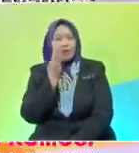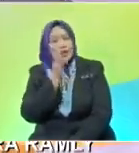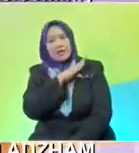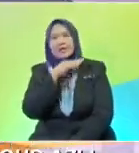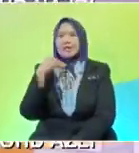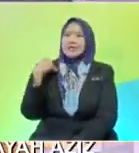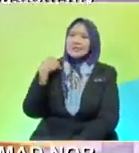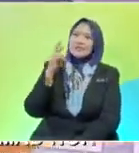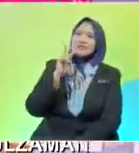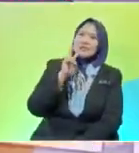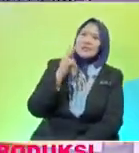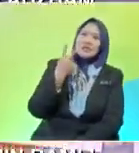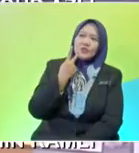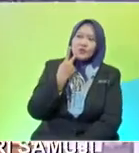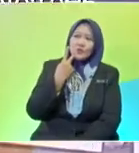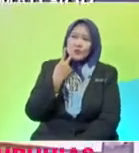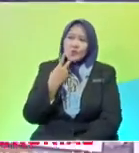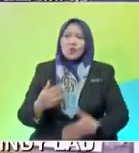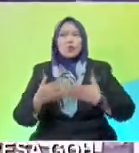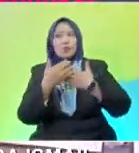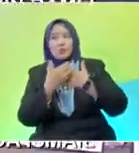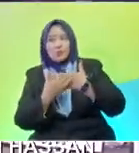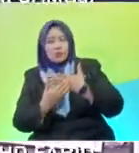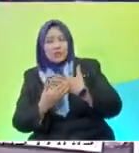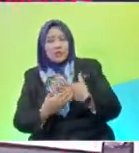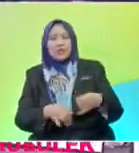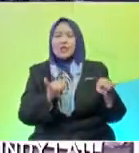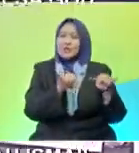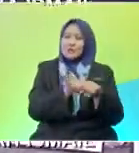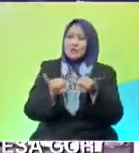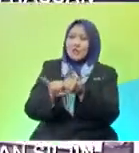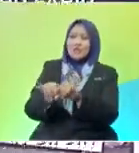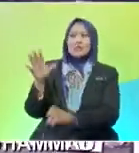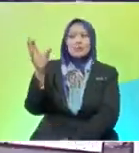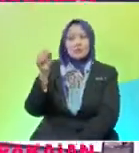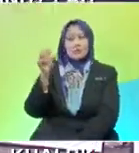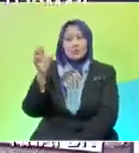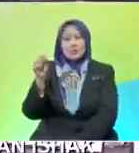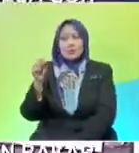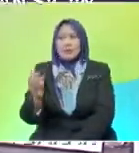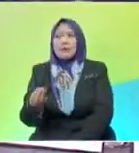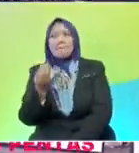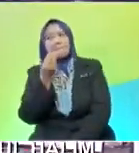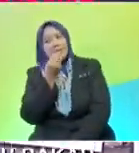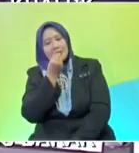buah dan sayur roti juga susu